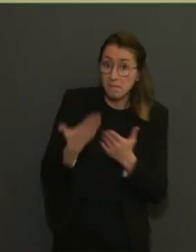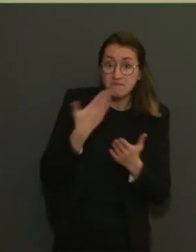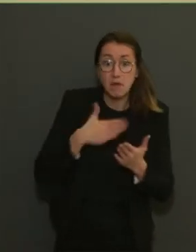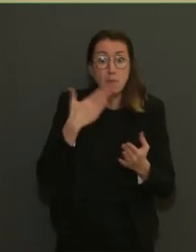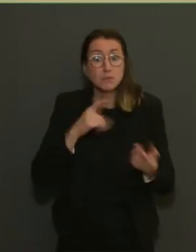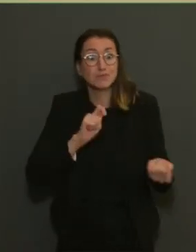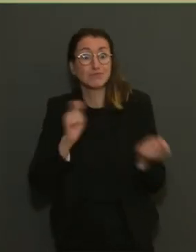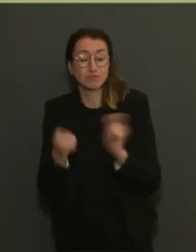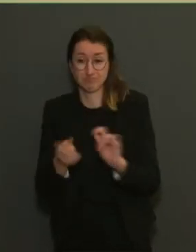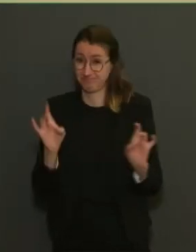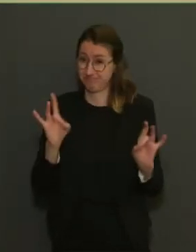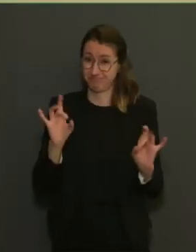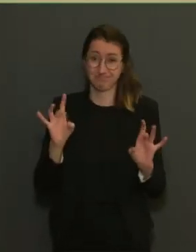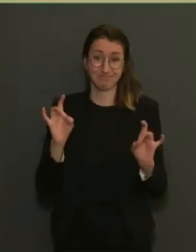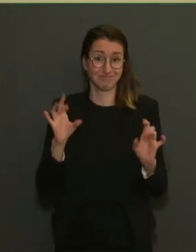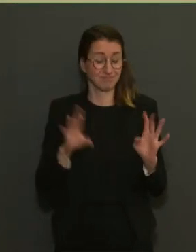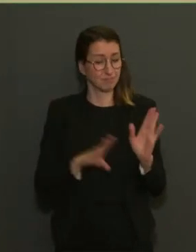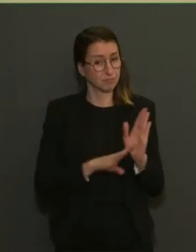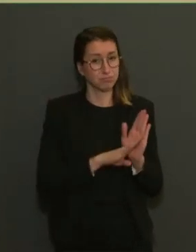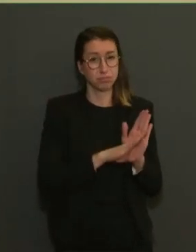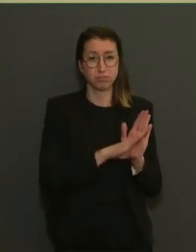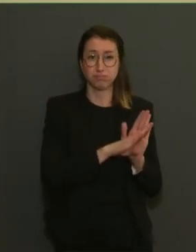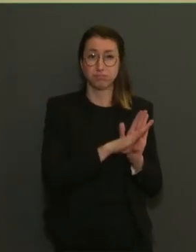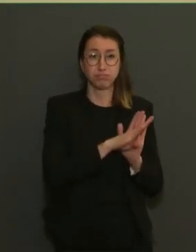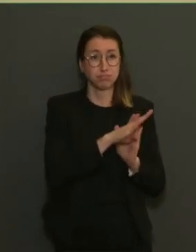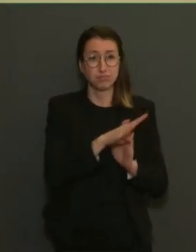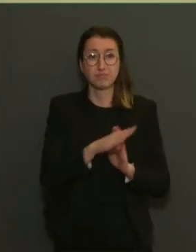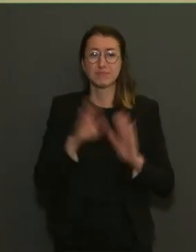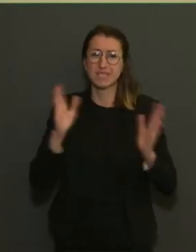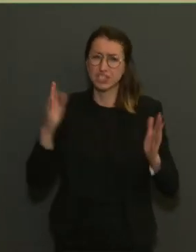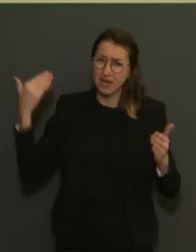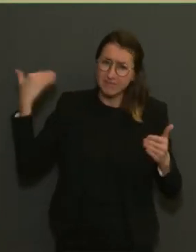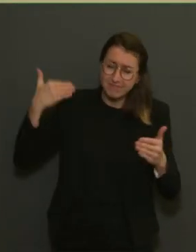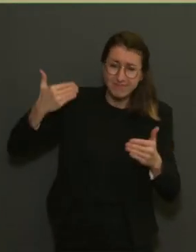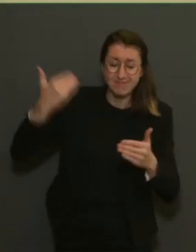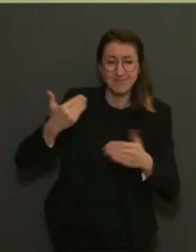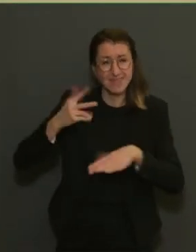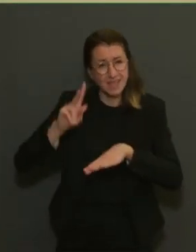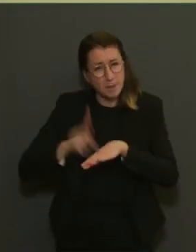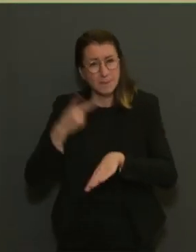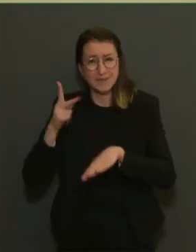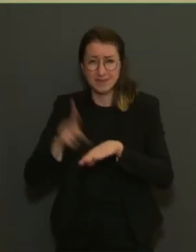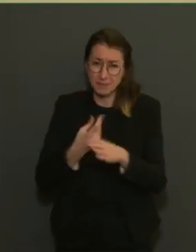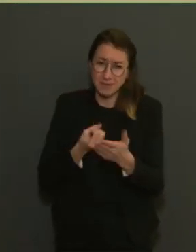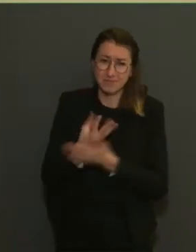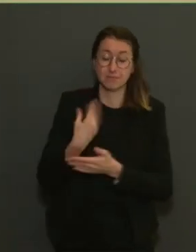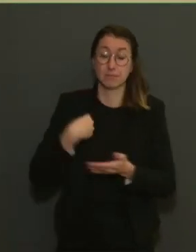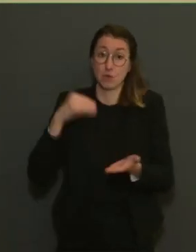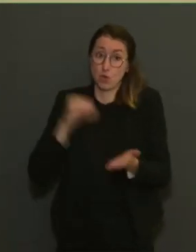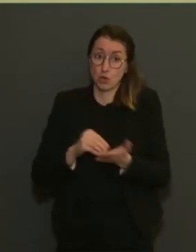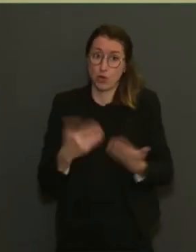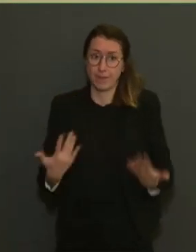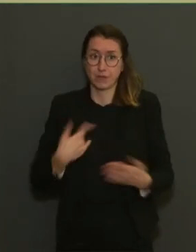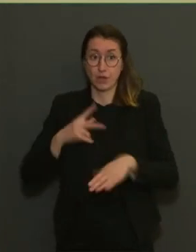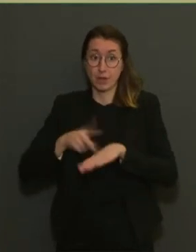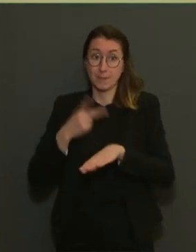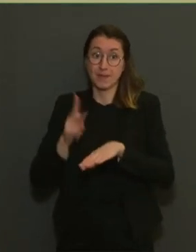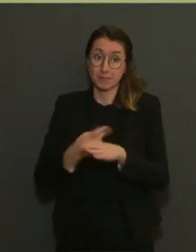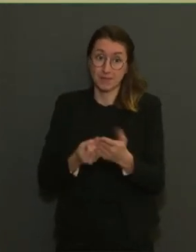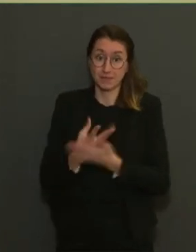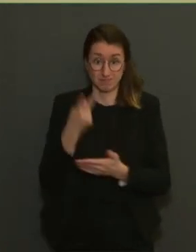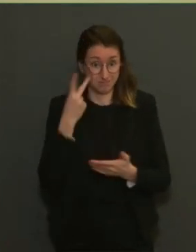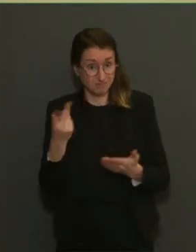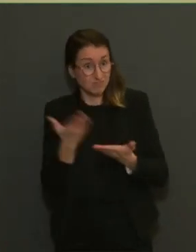amène à répéter ce qu'on vous dit déjà depuis quelques conférences de presse. Si ces tendances se poursuivent, s'il n'y a pas